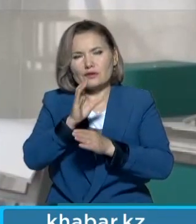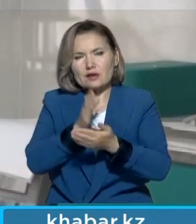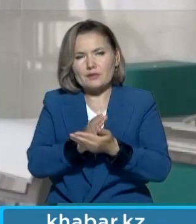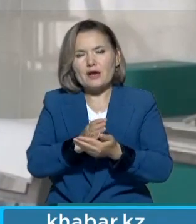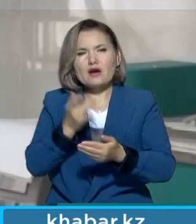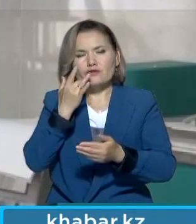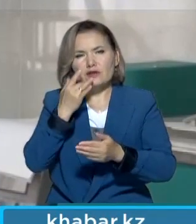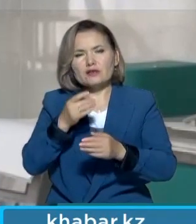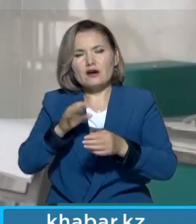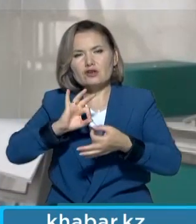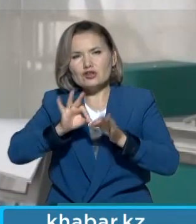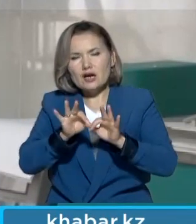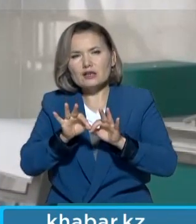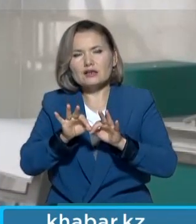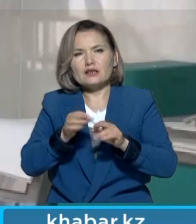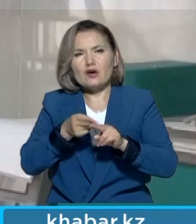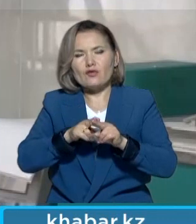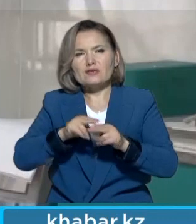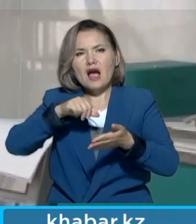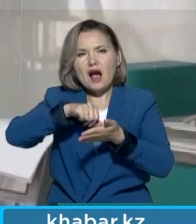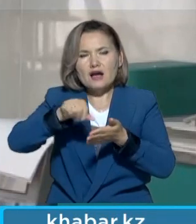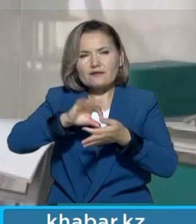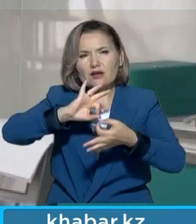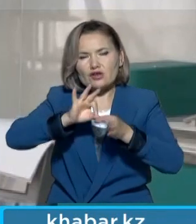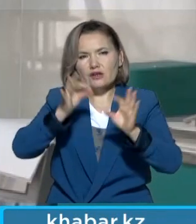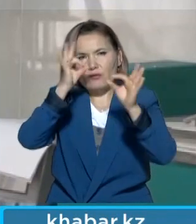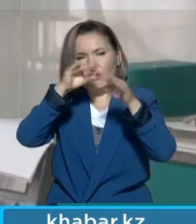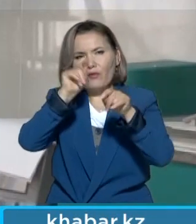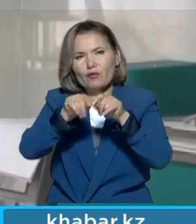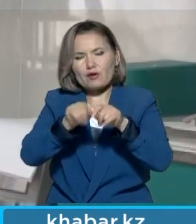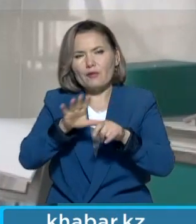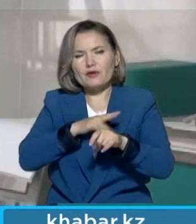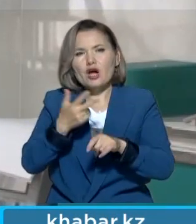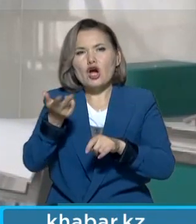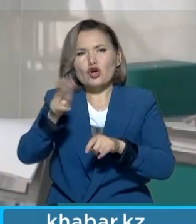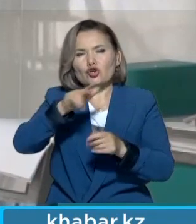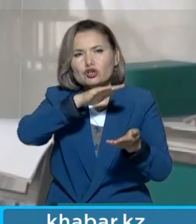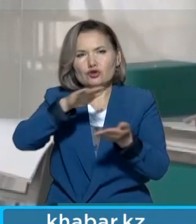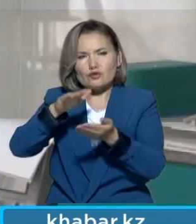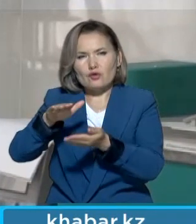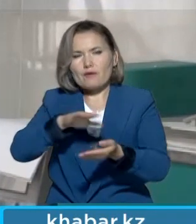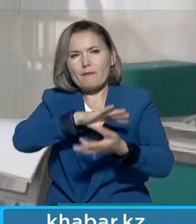Жер топырағынан бастап бүкіл үш асфальт бетон слойын біз біртіндеп тексеріп жатырмыз.